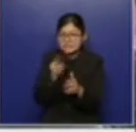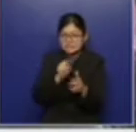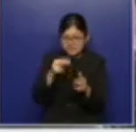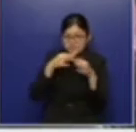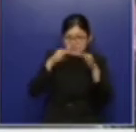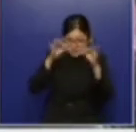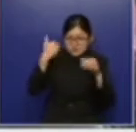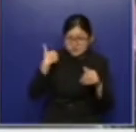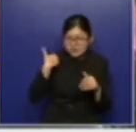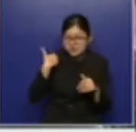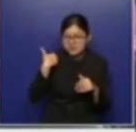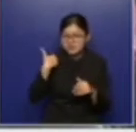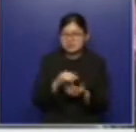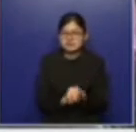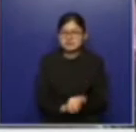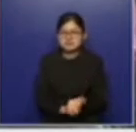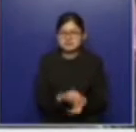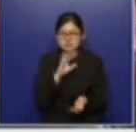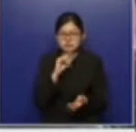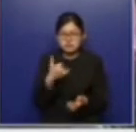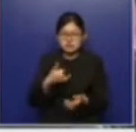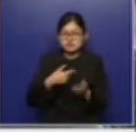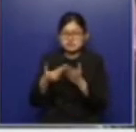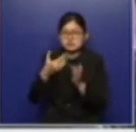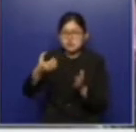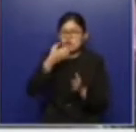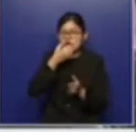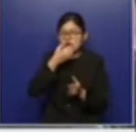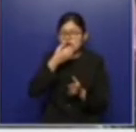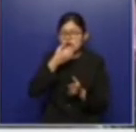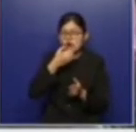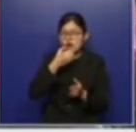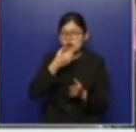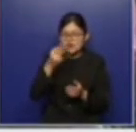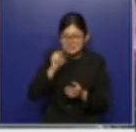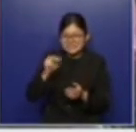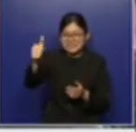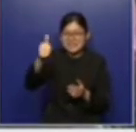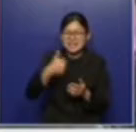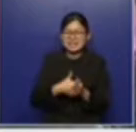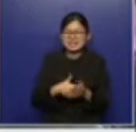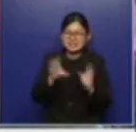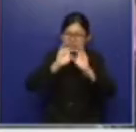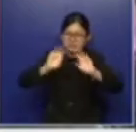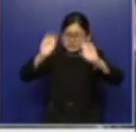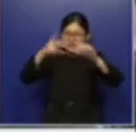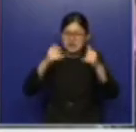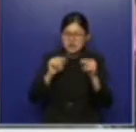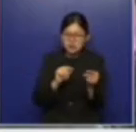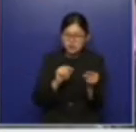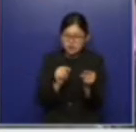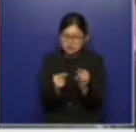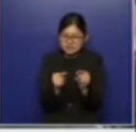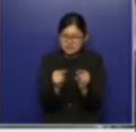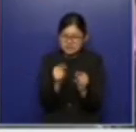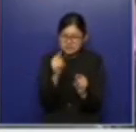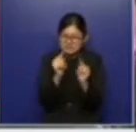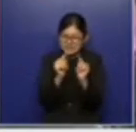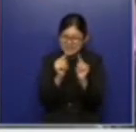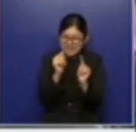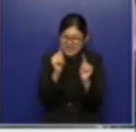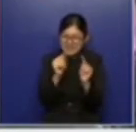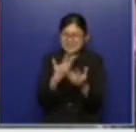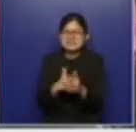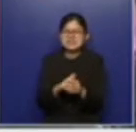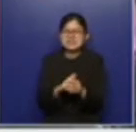ไหนเพราะคลื่นพวกนี้ใช้ฟรีครับซื้อวอมาก็ใช้ได้แล้วคลื่นความถี่ทางราชการที่ไม่ได้ใช้แล้วเนื่องจากเทคโนโลยีปัจจุบันการเข้ารหั